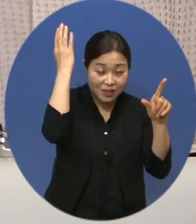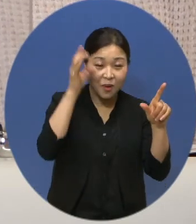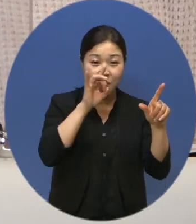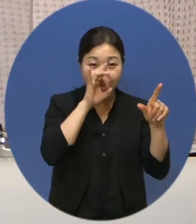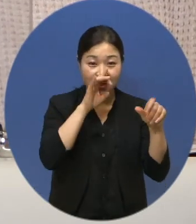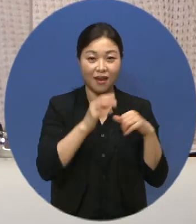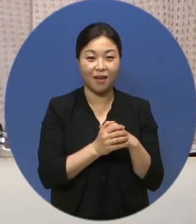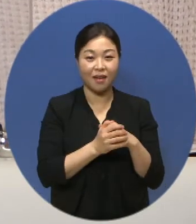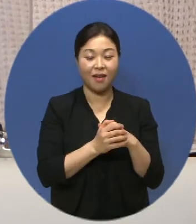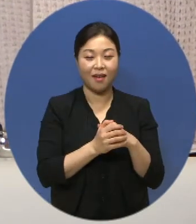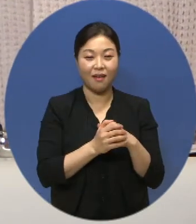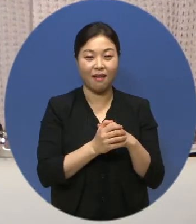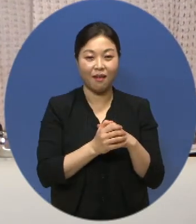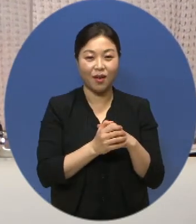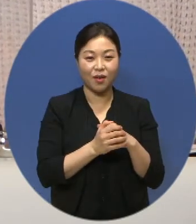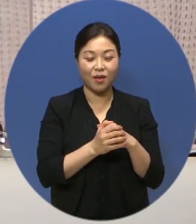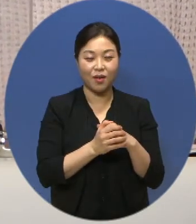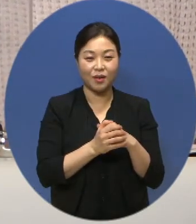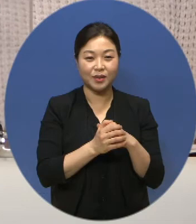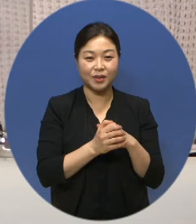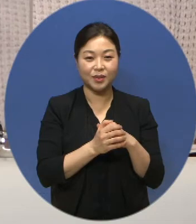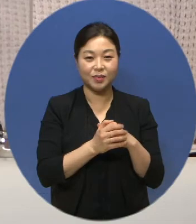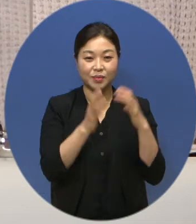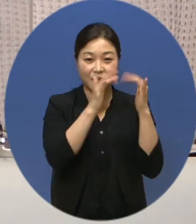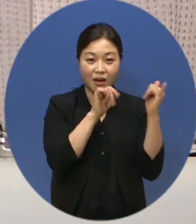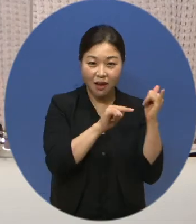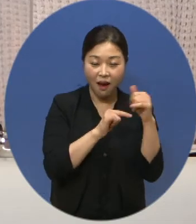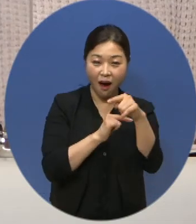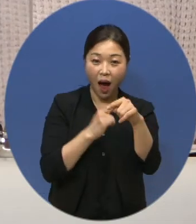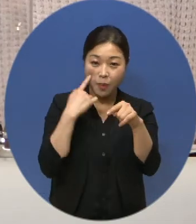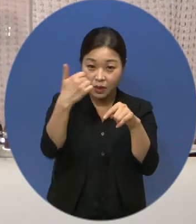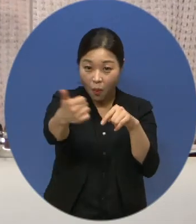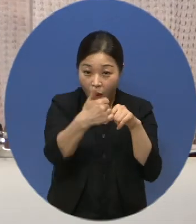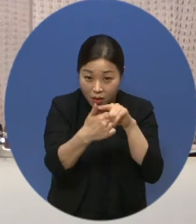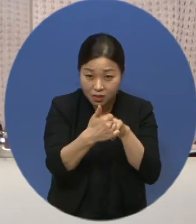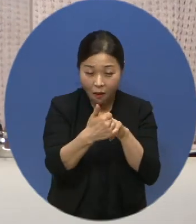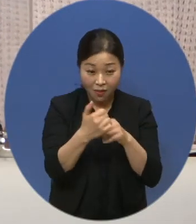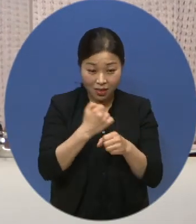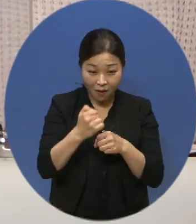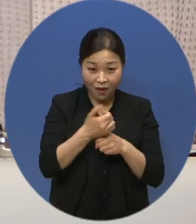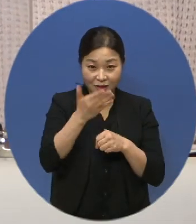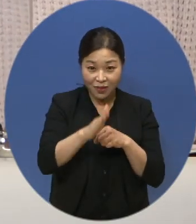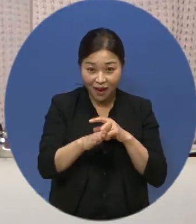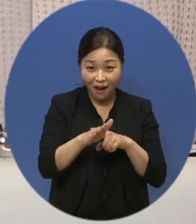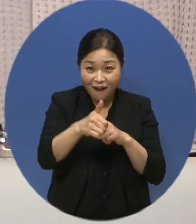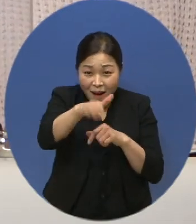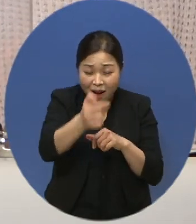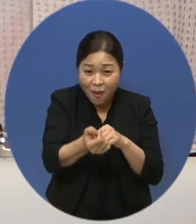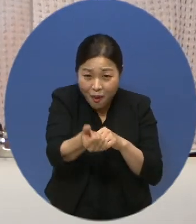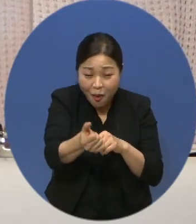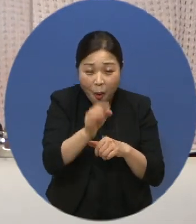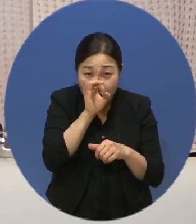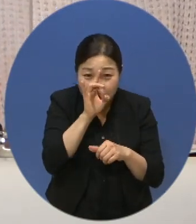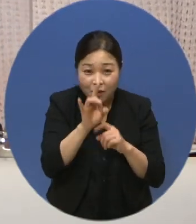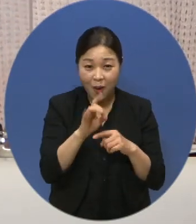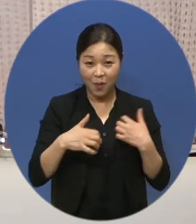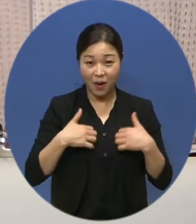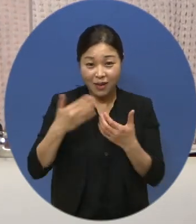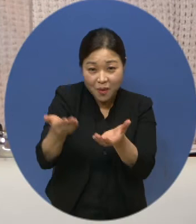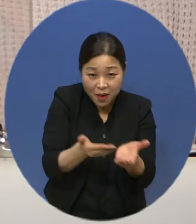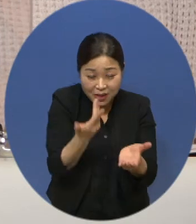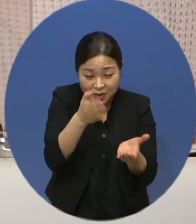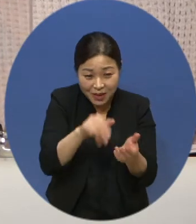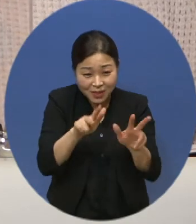사돈 어른들이 굉장히 당혹스러운 거 하지만 쫓아낼 수도 없고 반갑게 맞이해야 하지만 이게